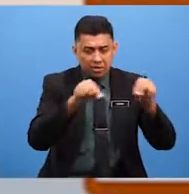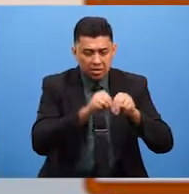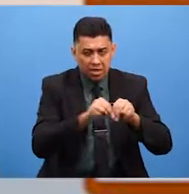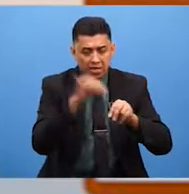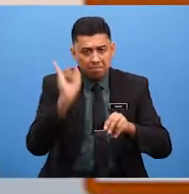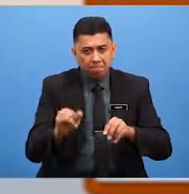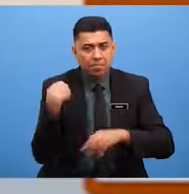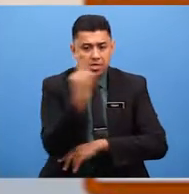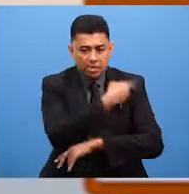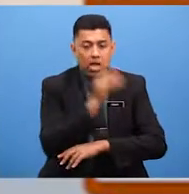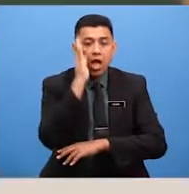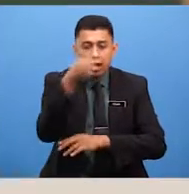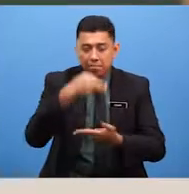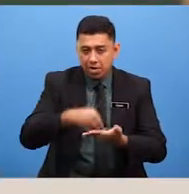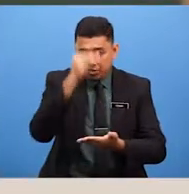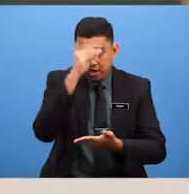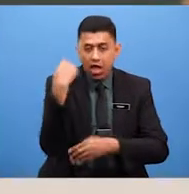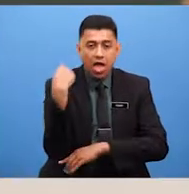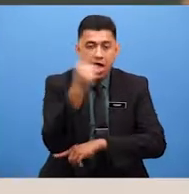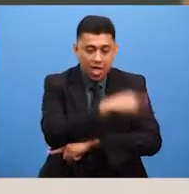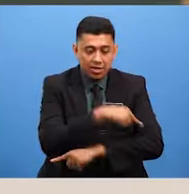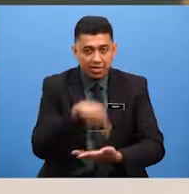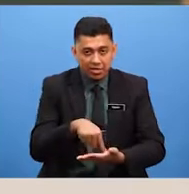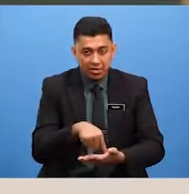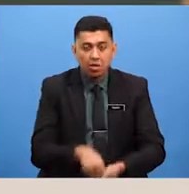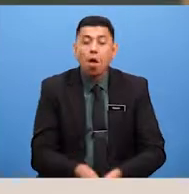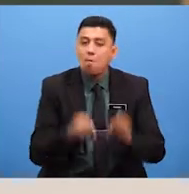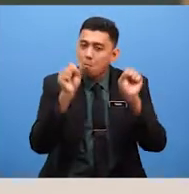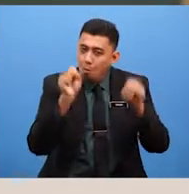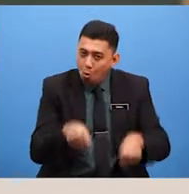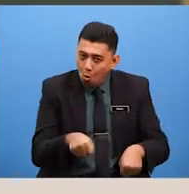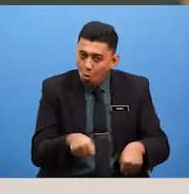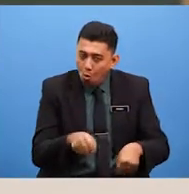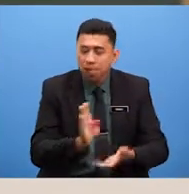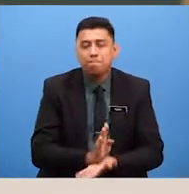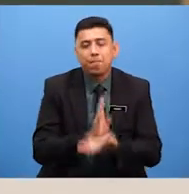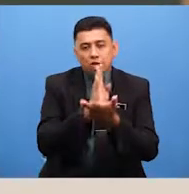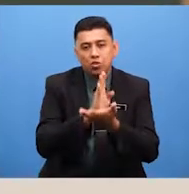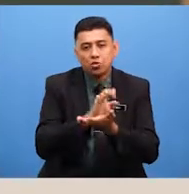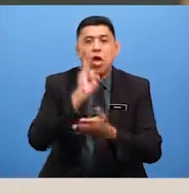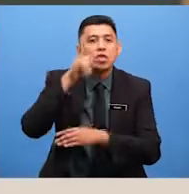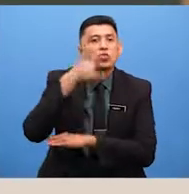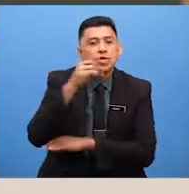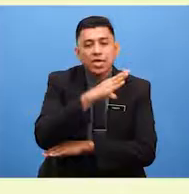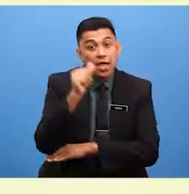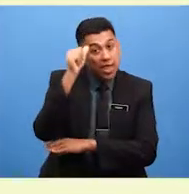akan belajar hari ini. Boleh ke murid-murid bantu Jivika dan